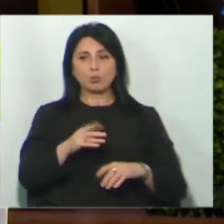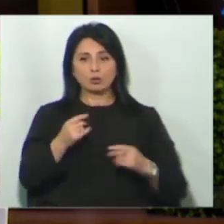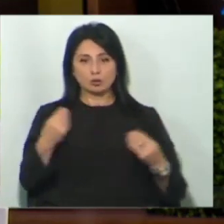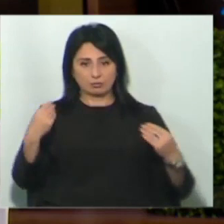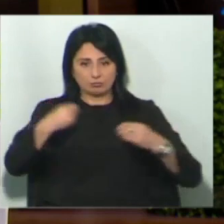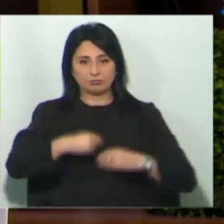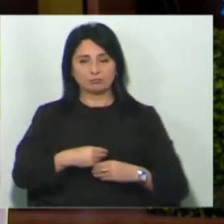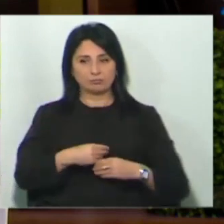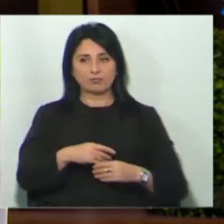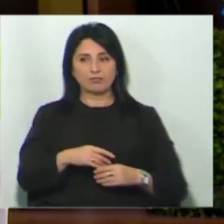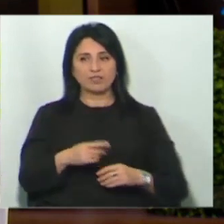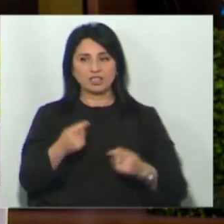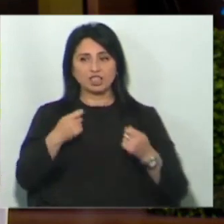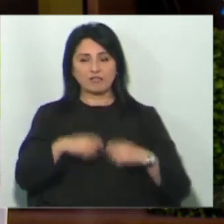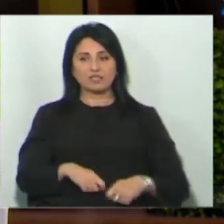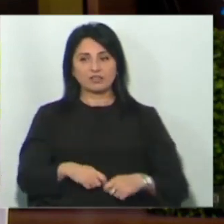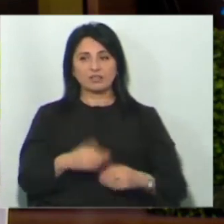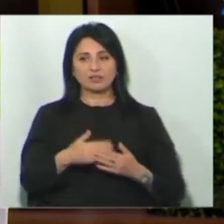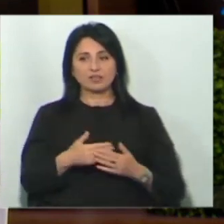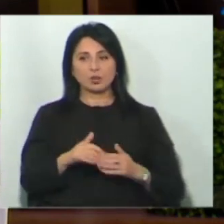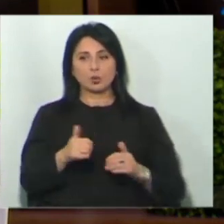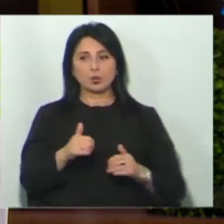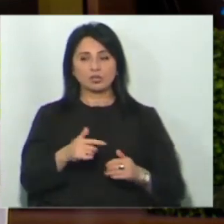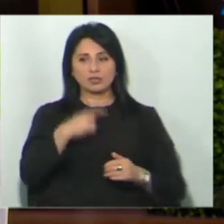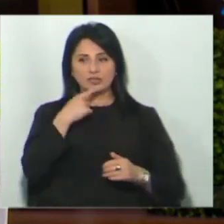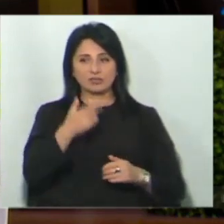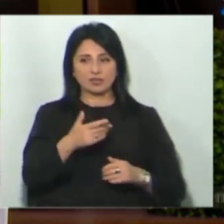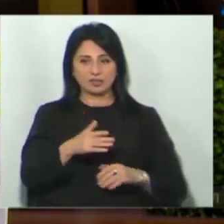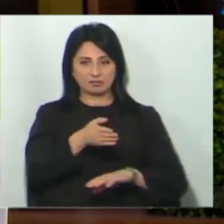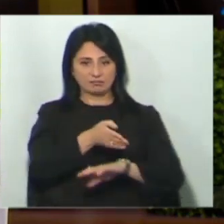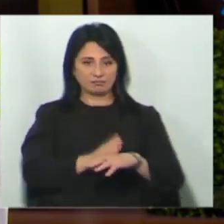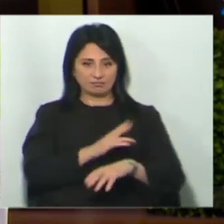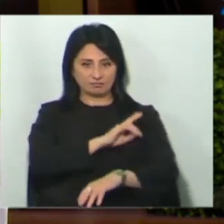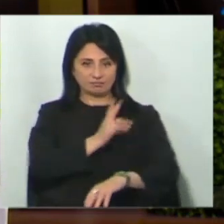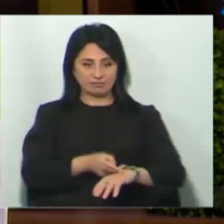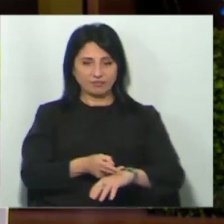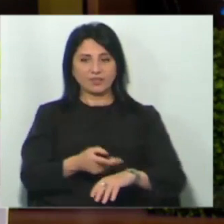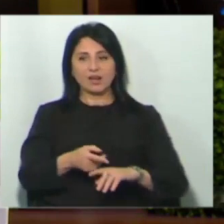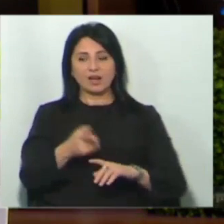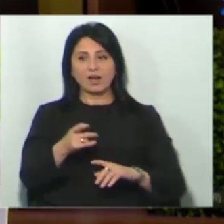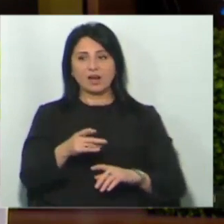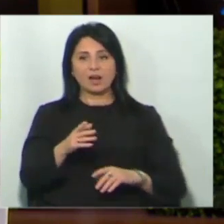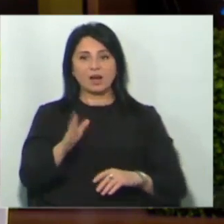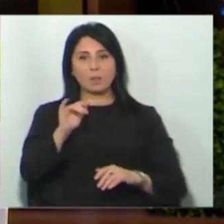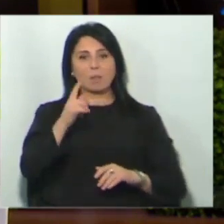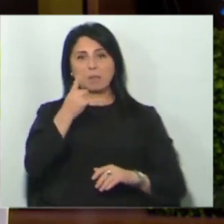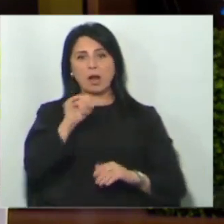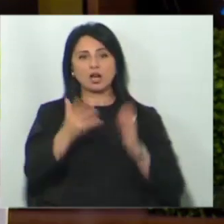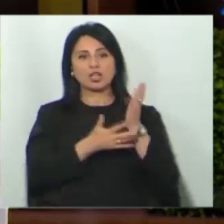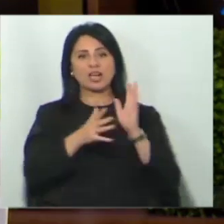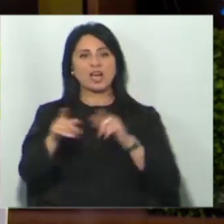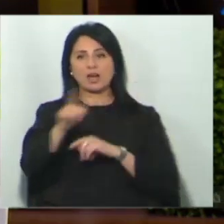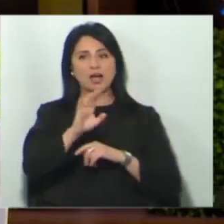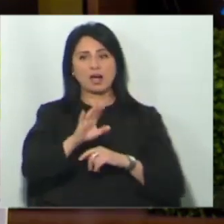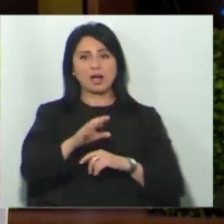ცოტა დაზოგილად ჩავიცვათ, ასე ვთქვათ, აი როგორც ახსენეთ გრძელსახელობიანი, არა მარტო ბუნებაში ყოფნისას, არამედ